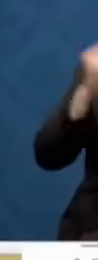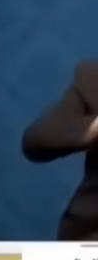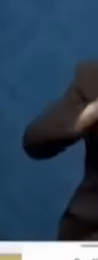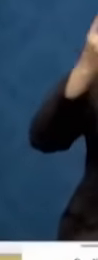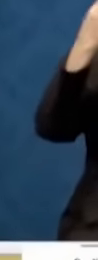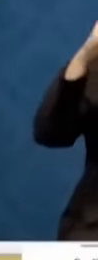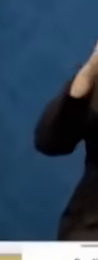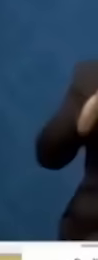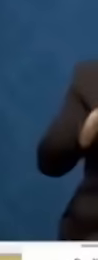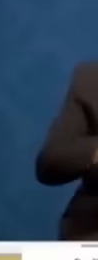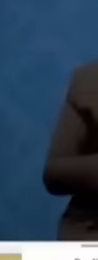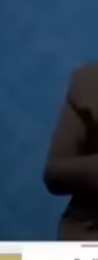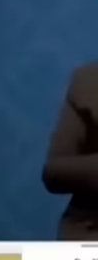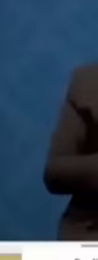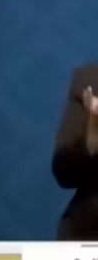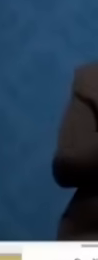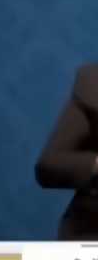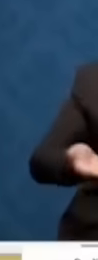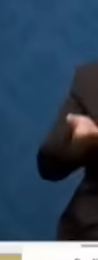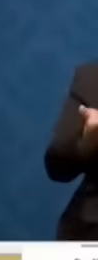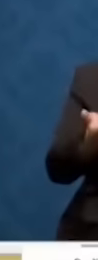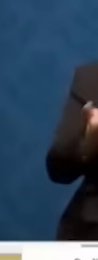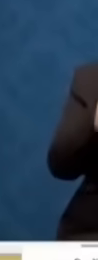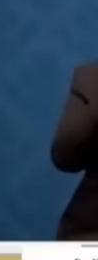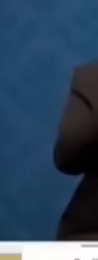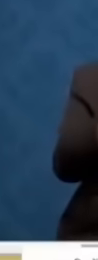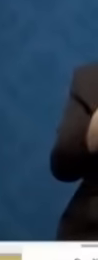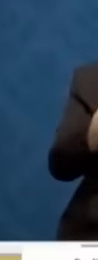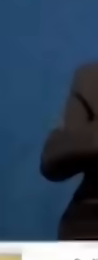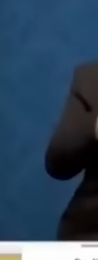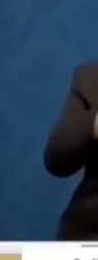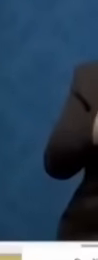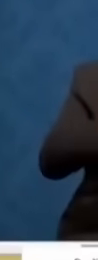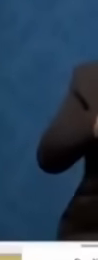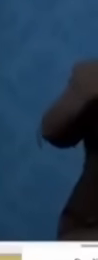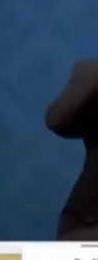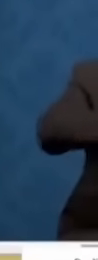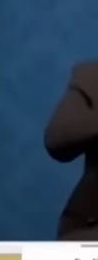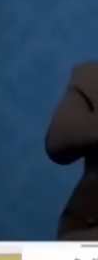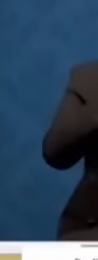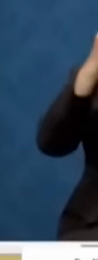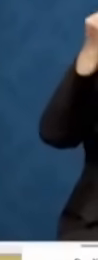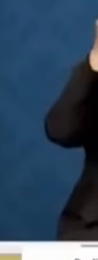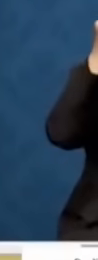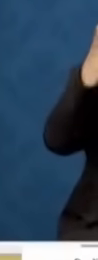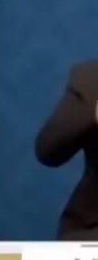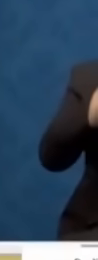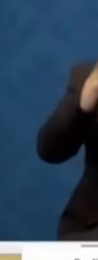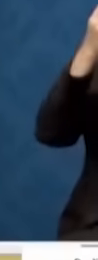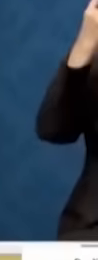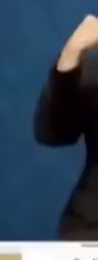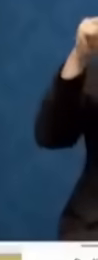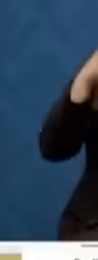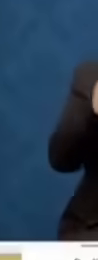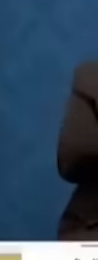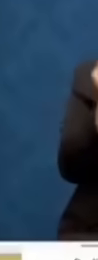นตรีพวกท่านเพียงแค่ไม่ต้องการให้คุณพิธาลิ้มเจริญรัตน์เป็นนายกก็ถึง